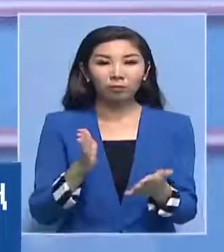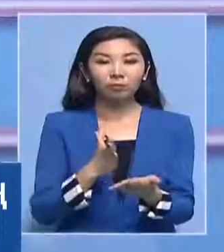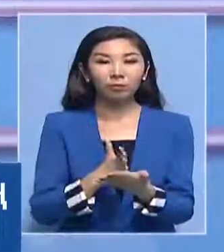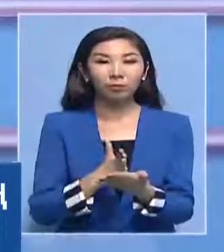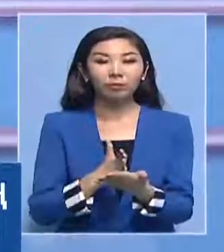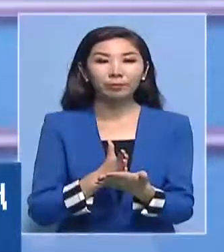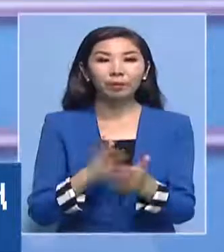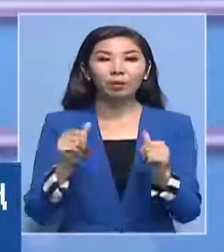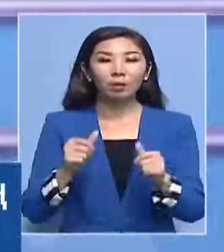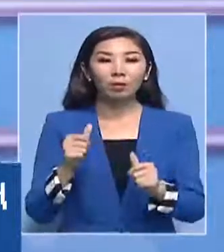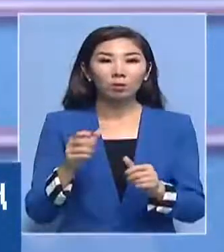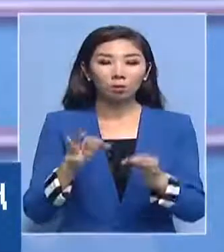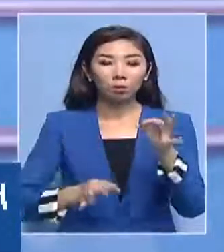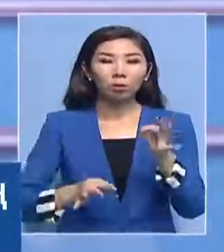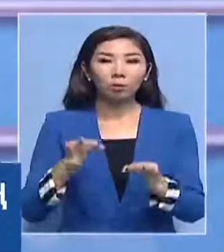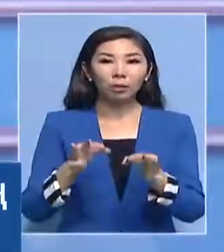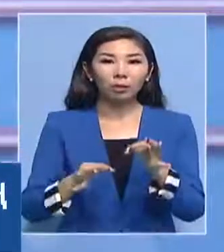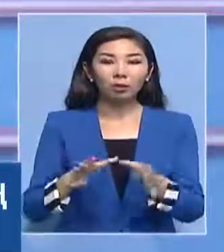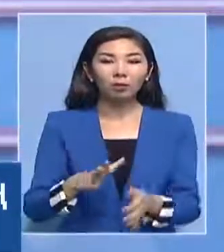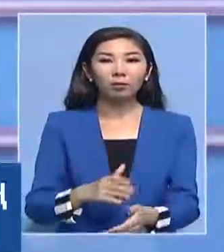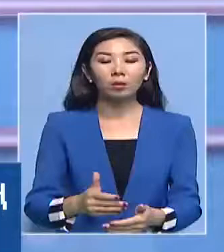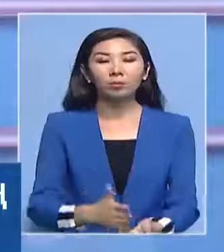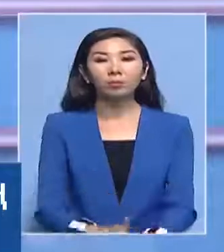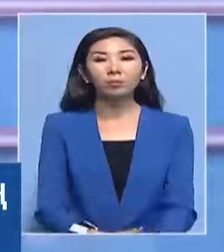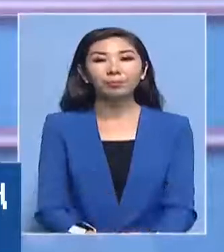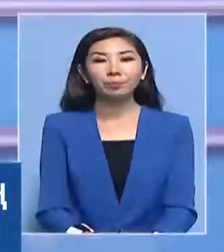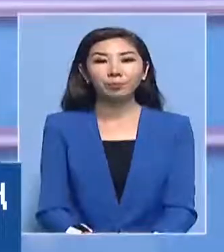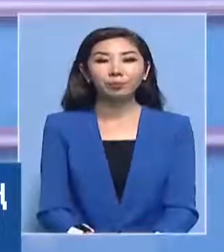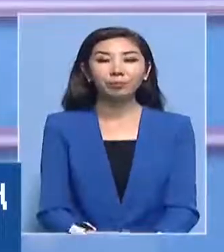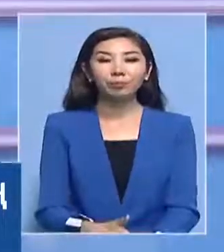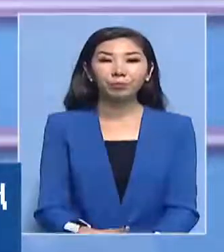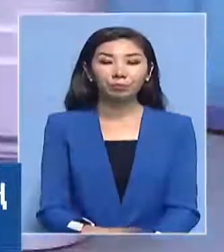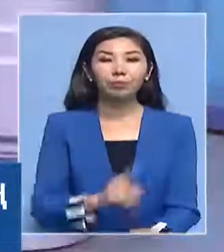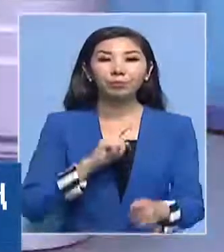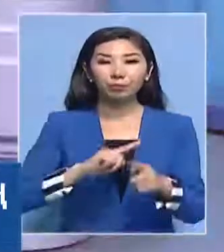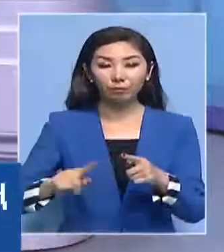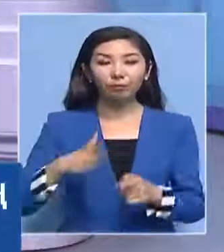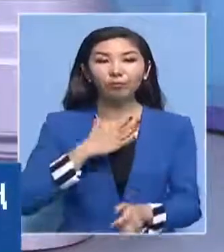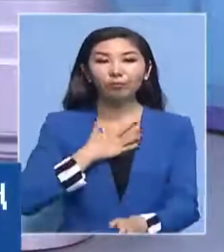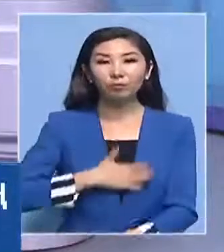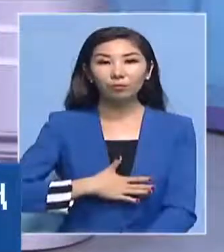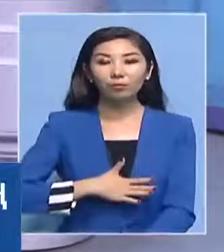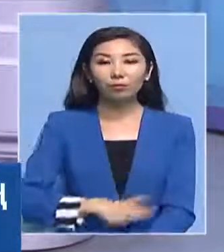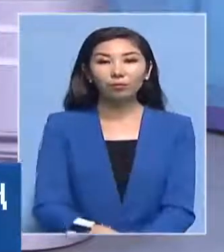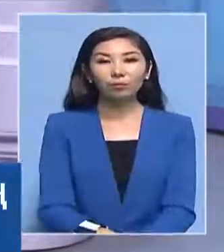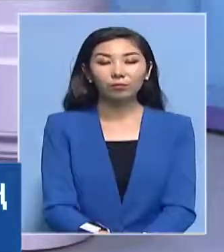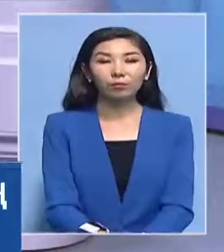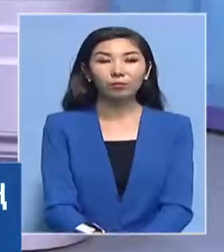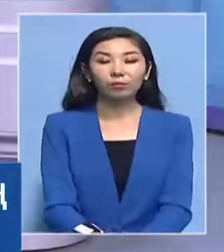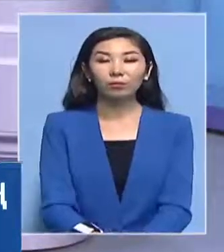қанағаттанбаған жағдайда сотқа жүгіне алады. Шама келсе мәселені ұшықтырмай, ұжымда шешуге. Шешілген дұрыс қой